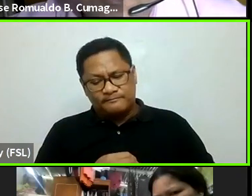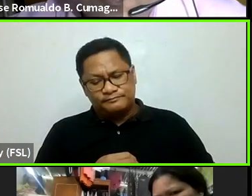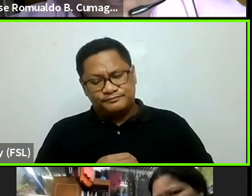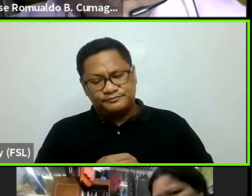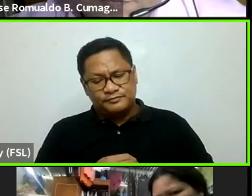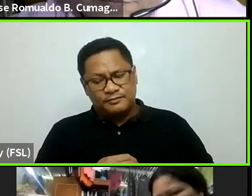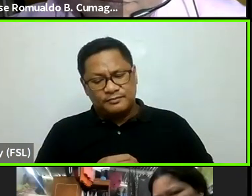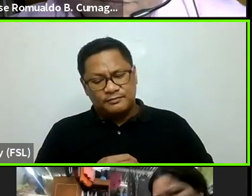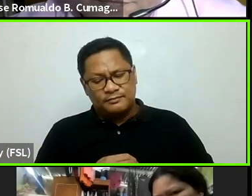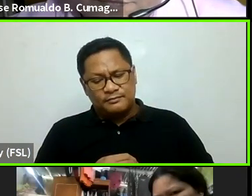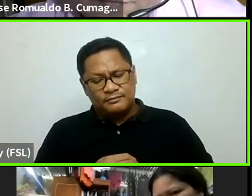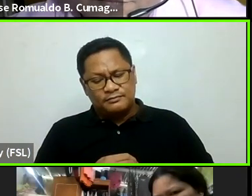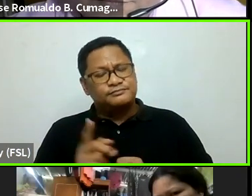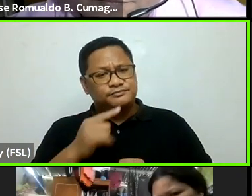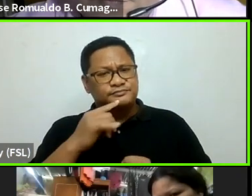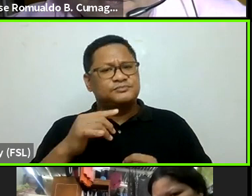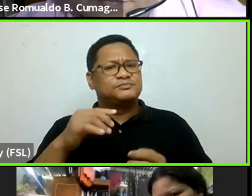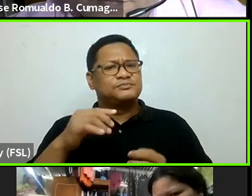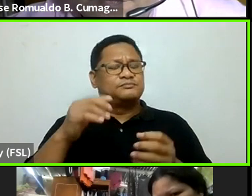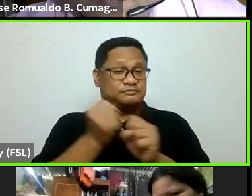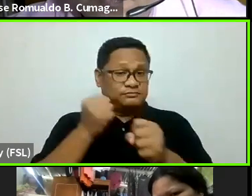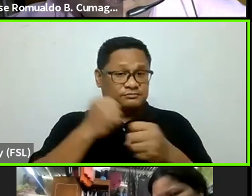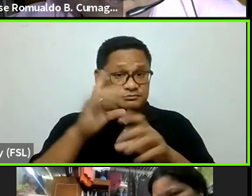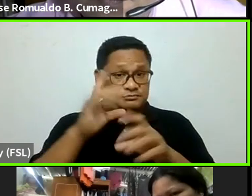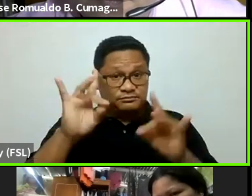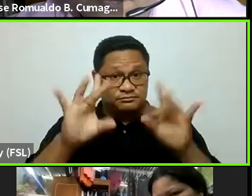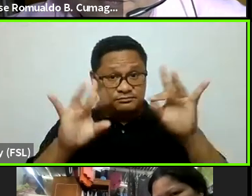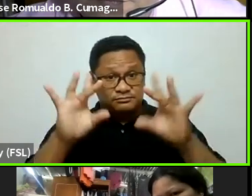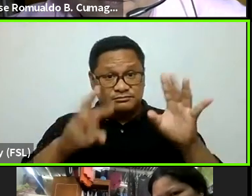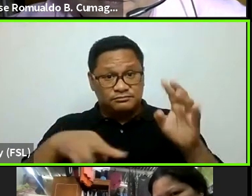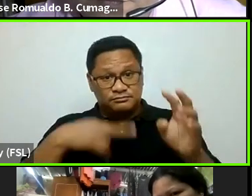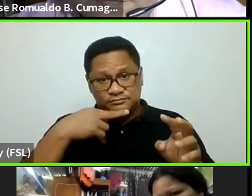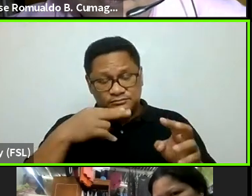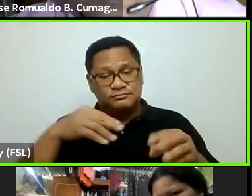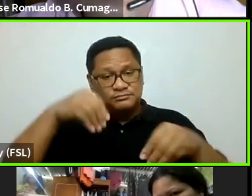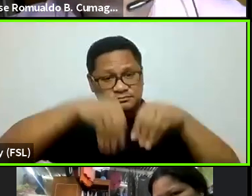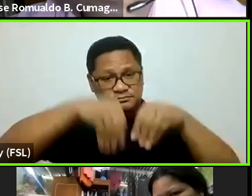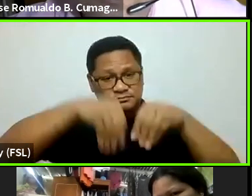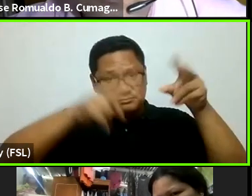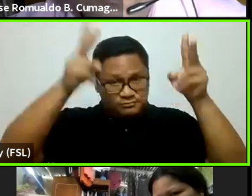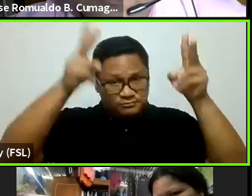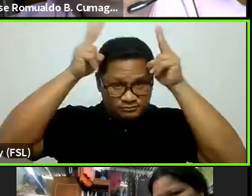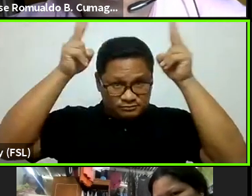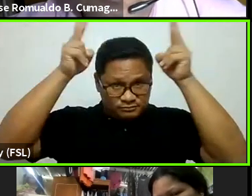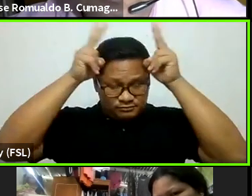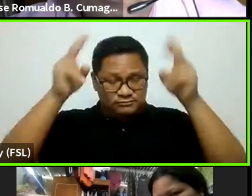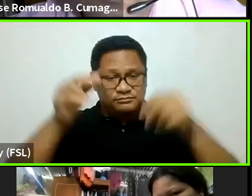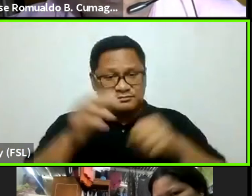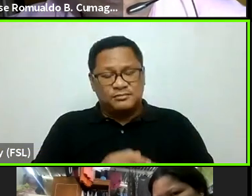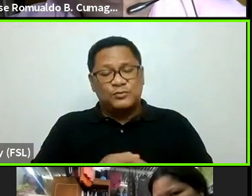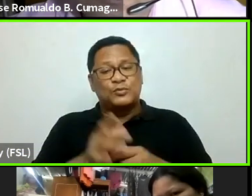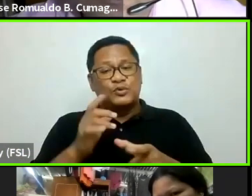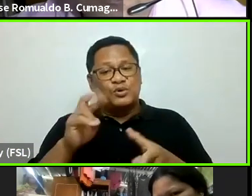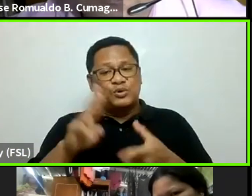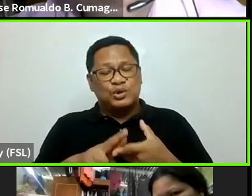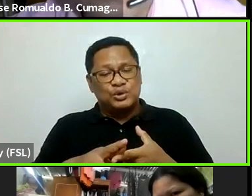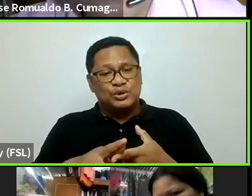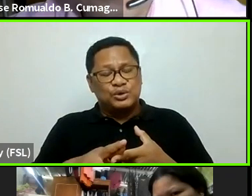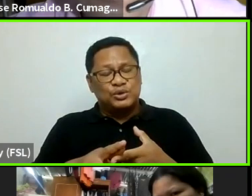Mag-aaral, mag-gumawa ng kakanin, magtanim ng gulay, kung magtsaga kayo, o any